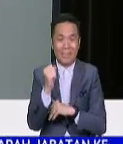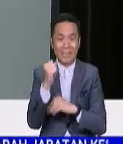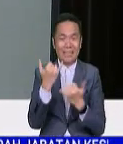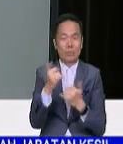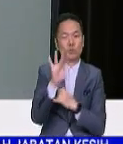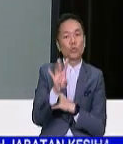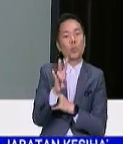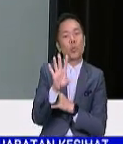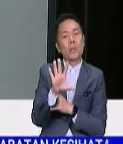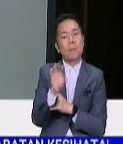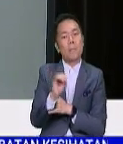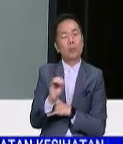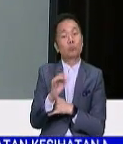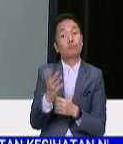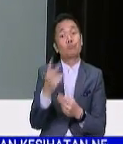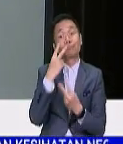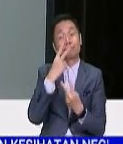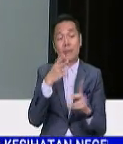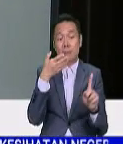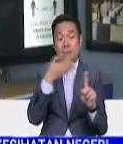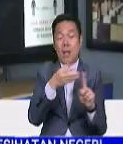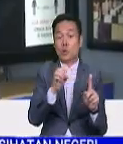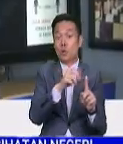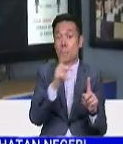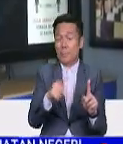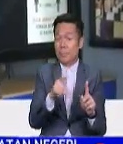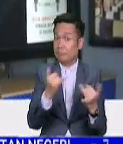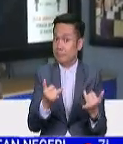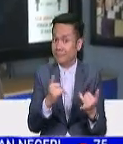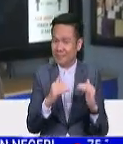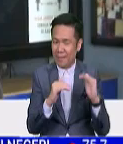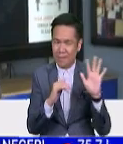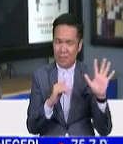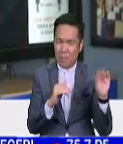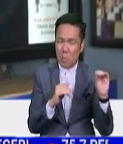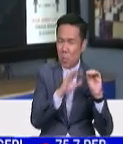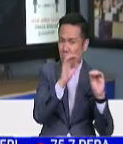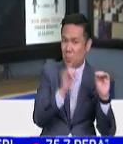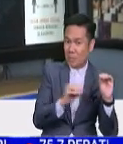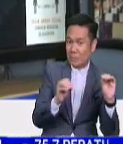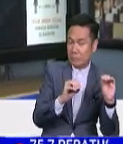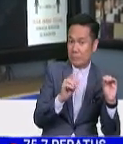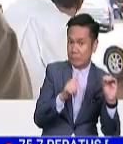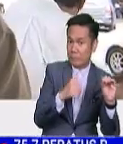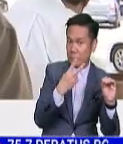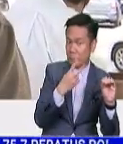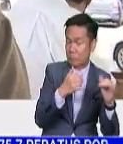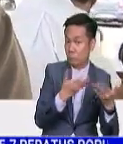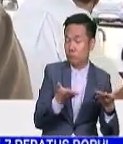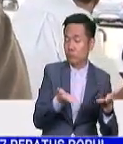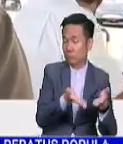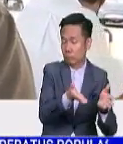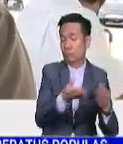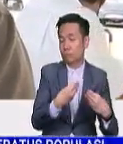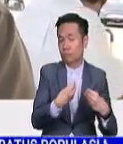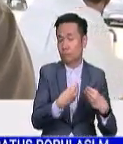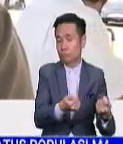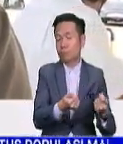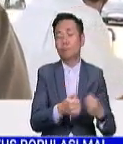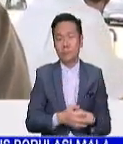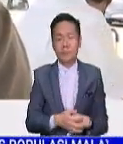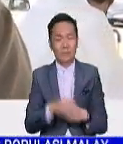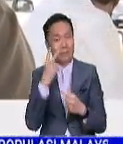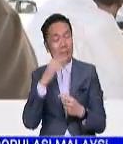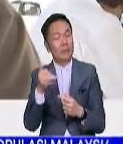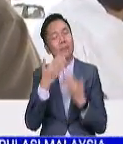700 kan sekarang pun di shopee kami masih kenal farudduhu khasibah jarak-jarak lah saya ucapkan terima kasihlah